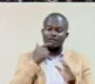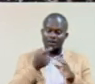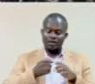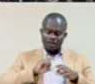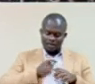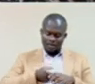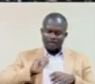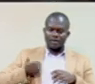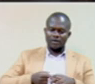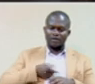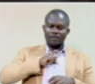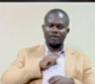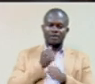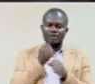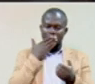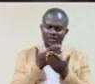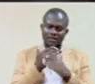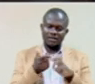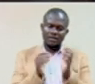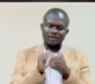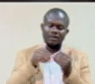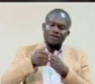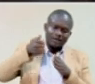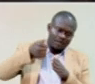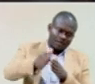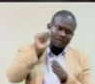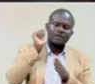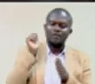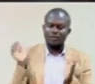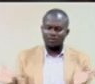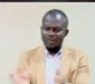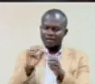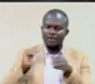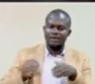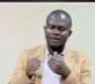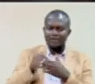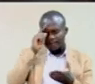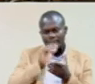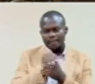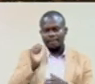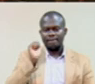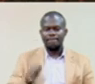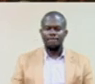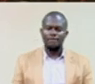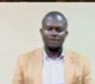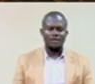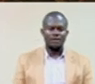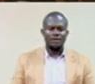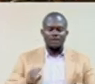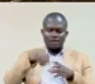no kubona abagore nabo babikora neza, ndetse kuri we ngo bitinyura abandi bagore kwigirira icyizere. Muri